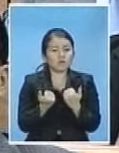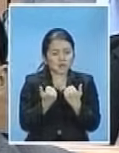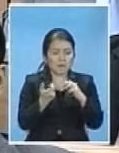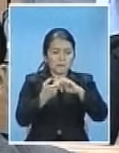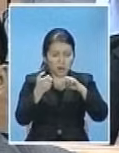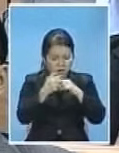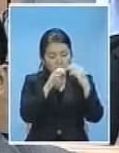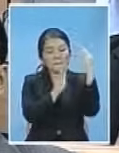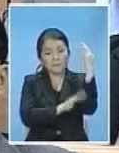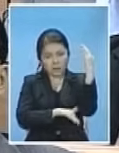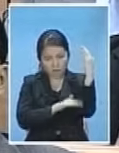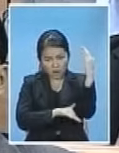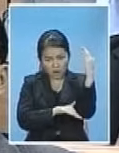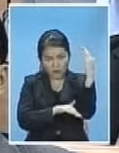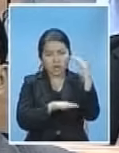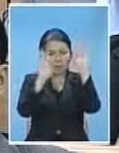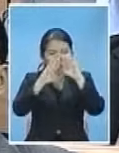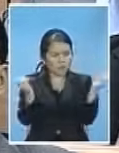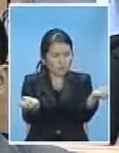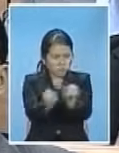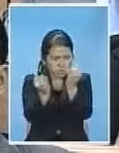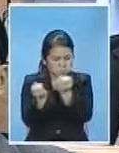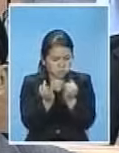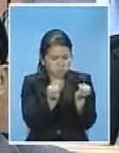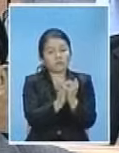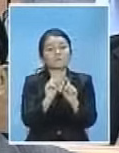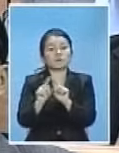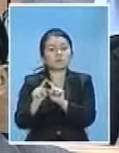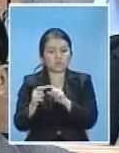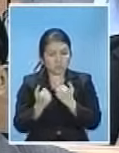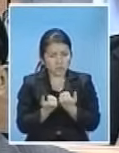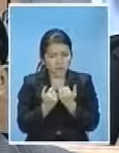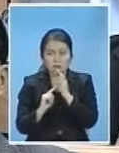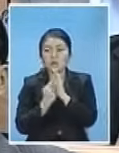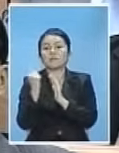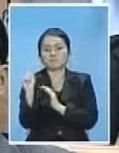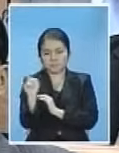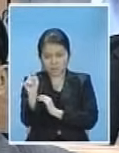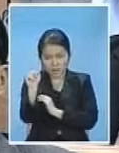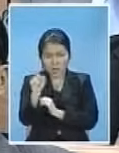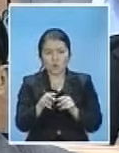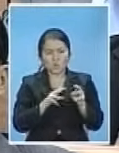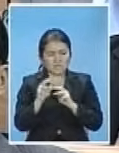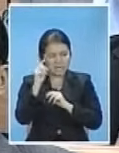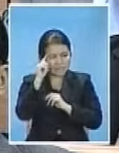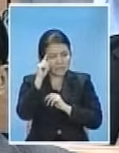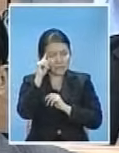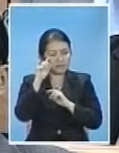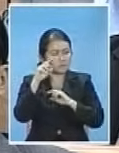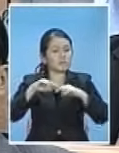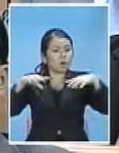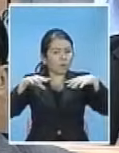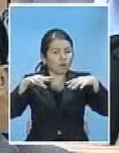ากความรุนแรงที่เกิดขึ้นซึ่งต้นเรื่องก็มาจากความเข้าใจผิด